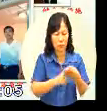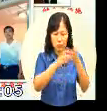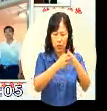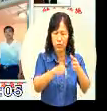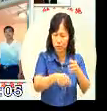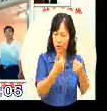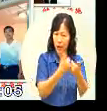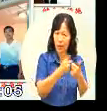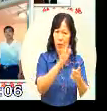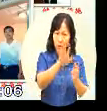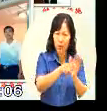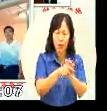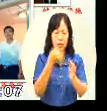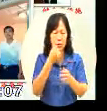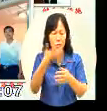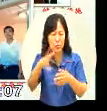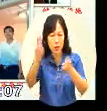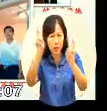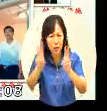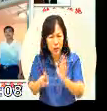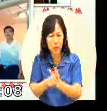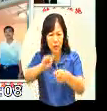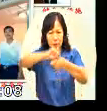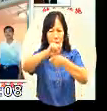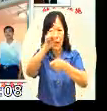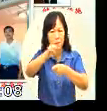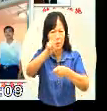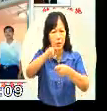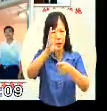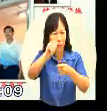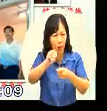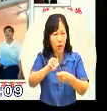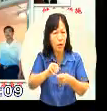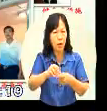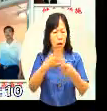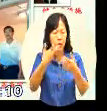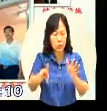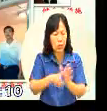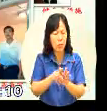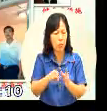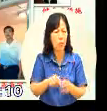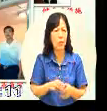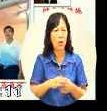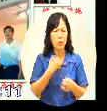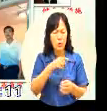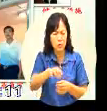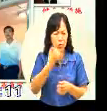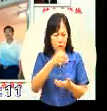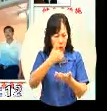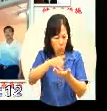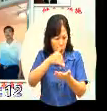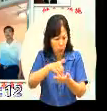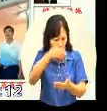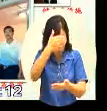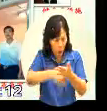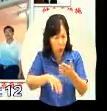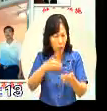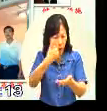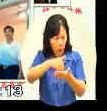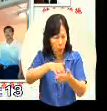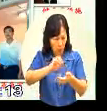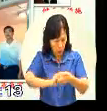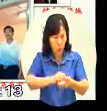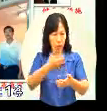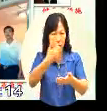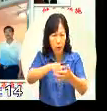方嘛。那我们的水电费多少呢？1000多万，1082万，这是决算数哦，103年的决算